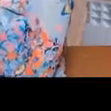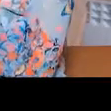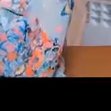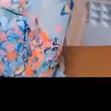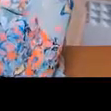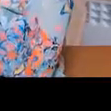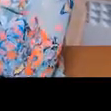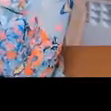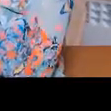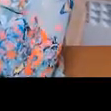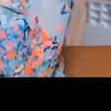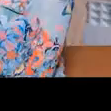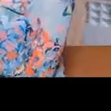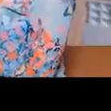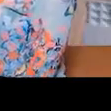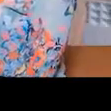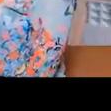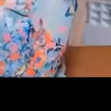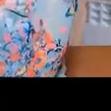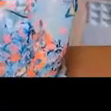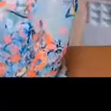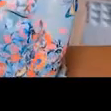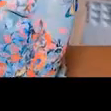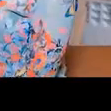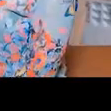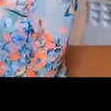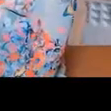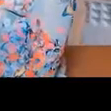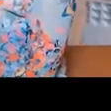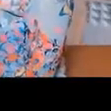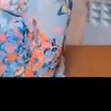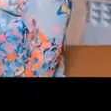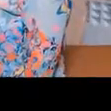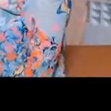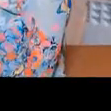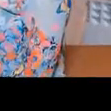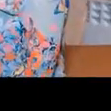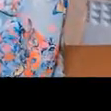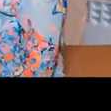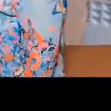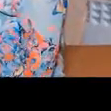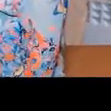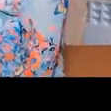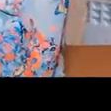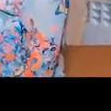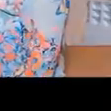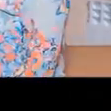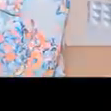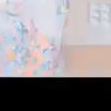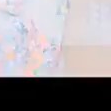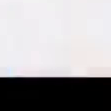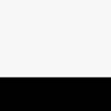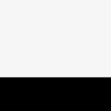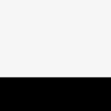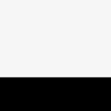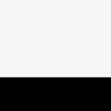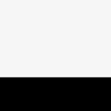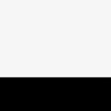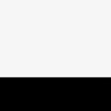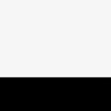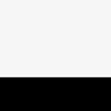mehrni kuchaytiraylik. Zero farzandlarimiz bu bizning kelajakimizdir.